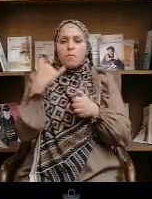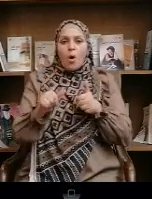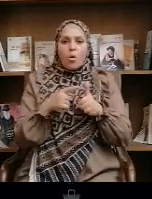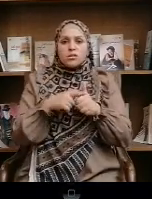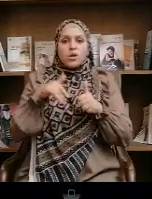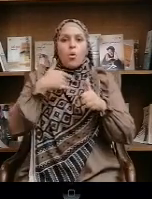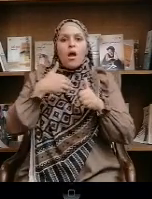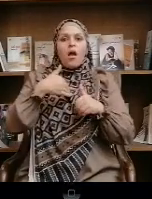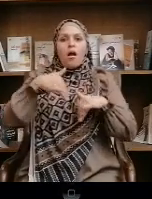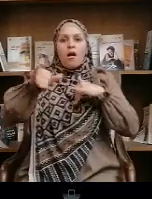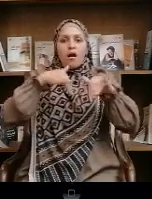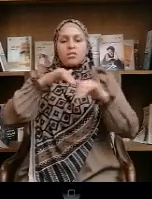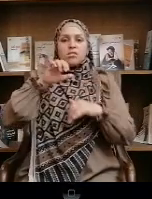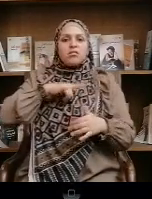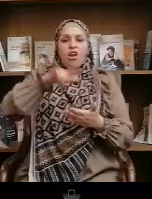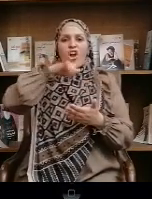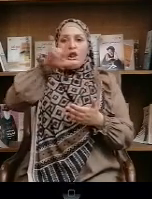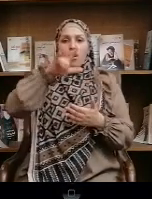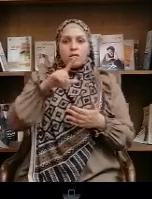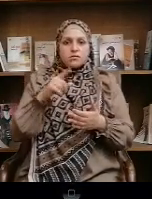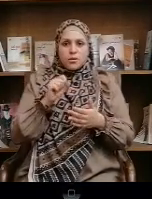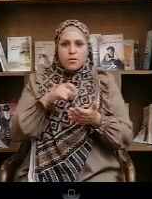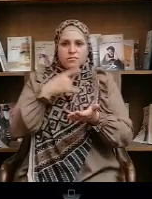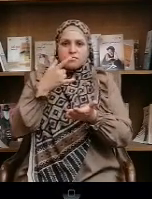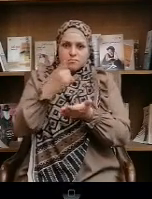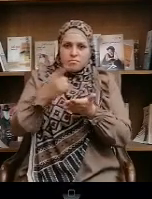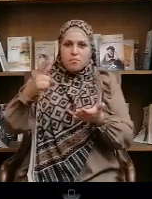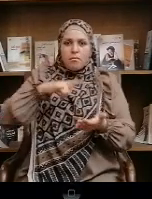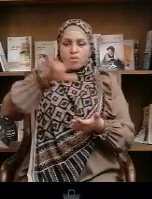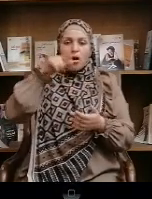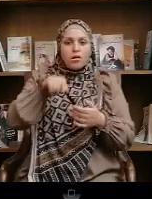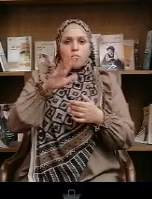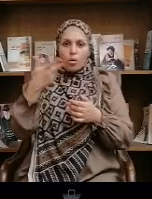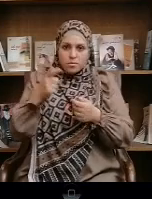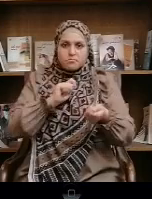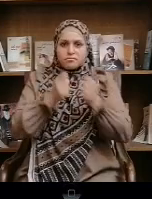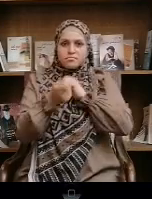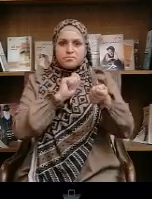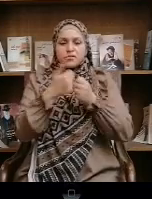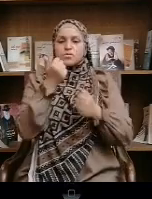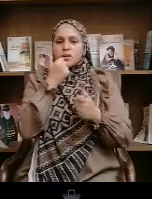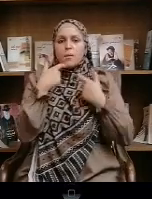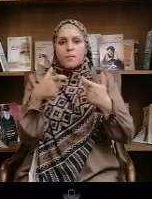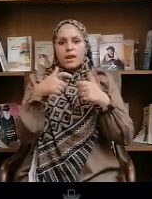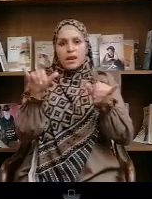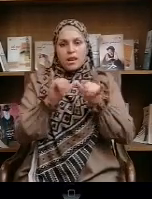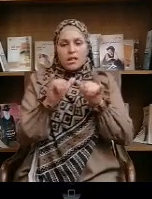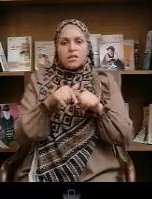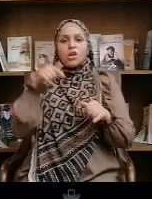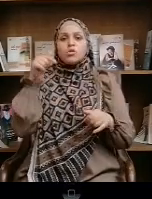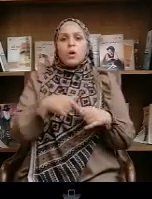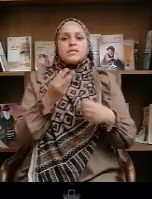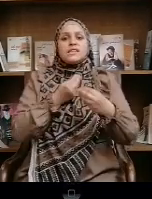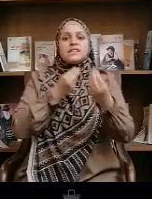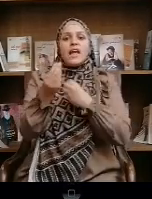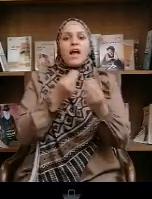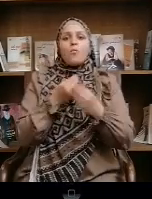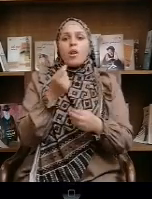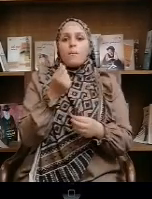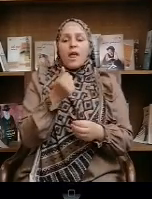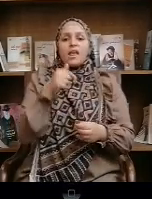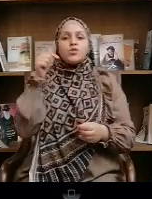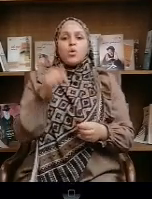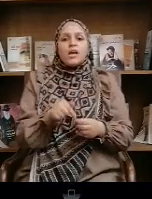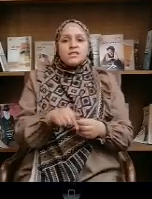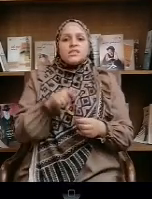وخطوط الطيران الحقيقه النهارده لما بنشوف التعاملات الماليه الرقميه اللي اصبحت يعني التعامل بها